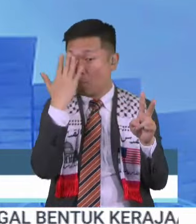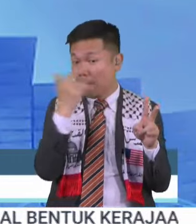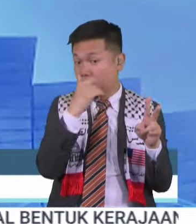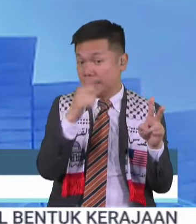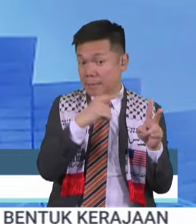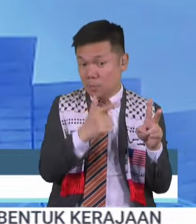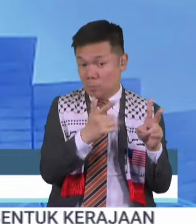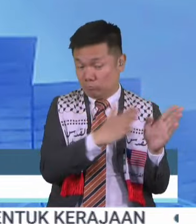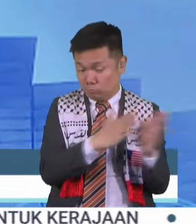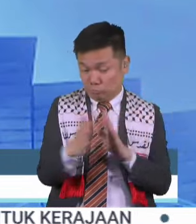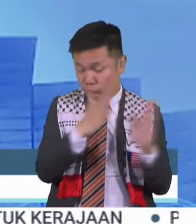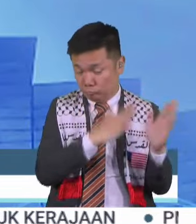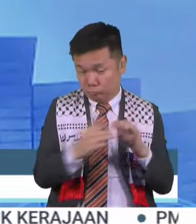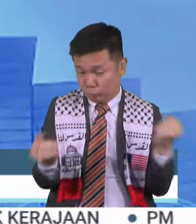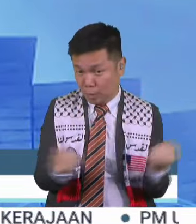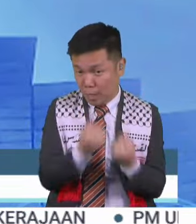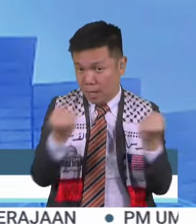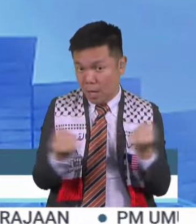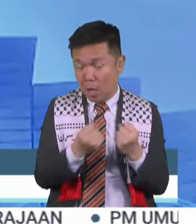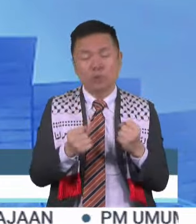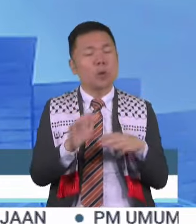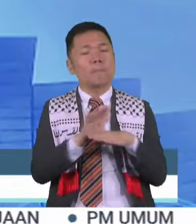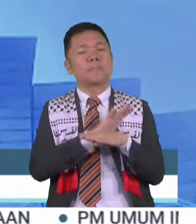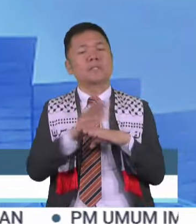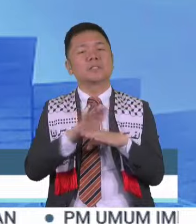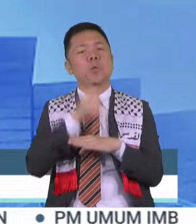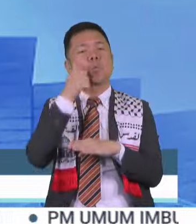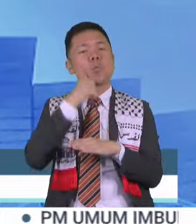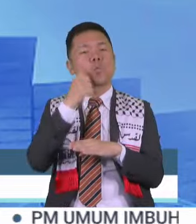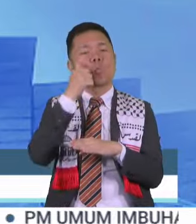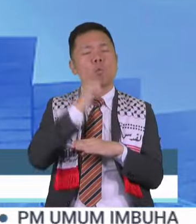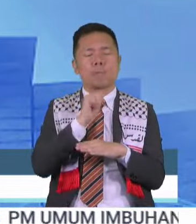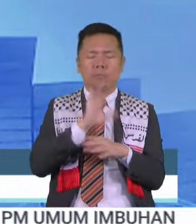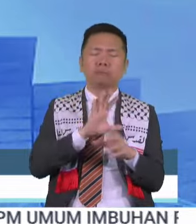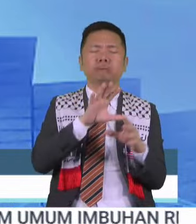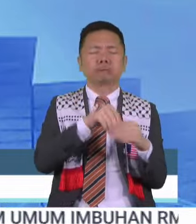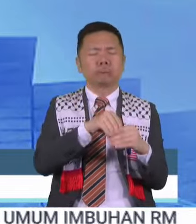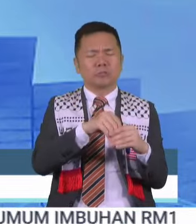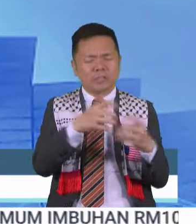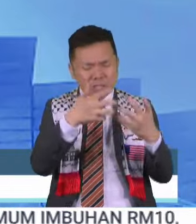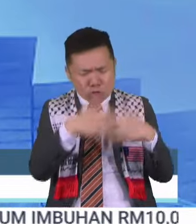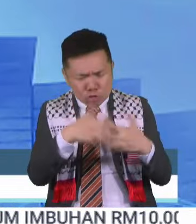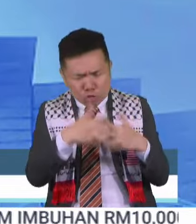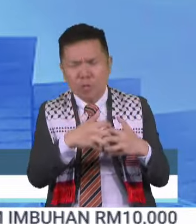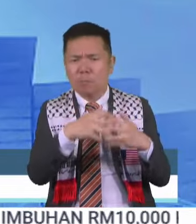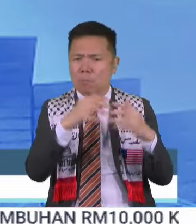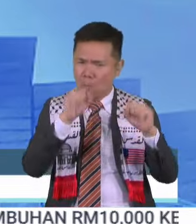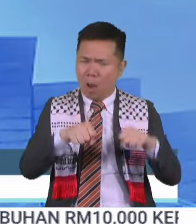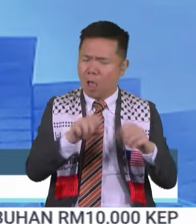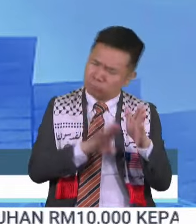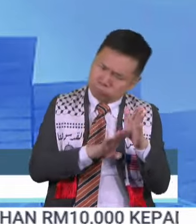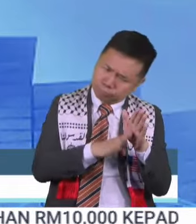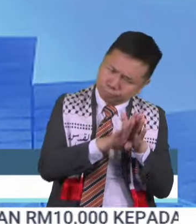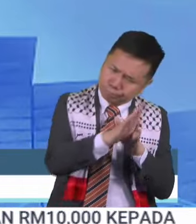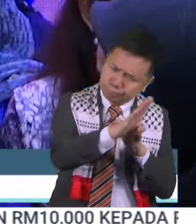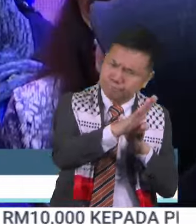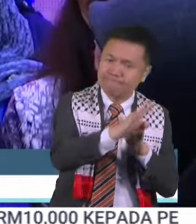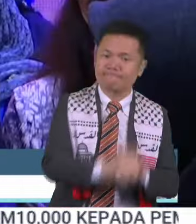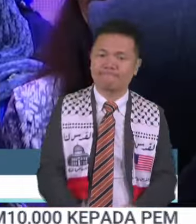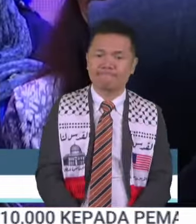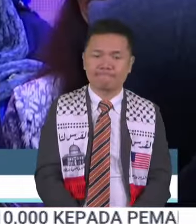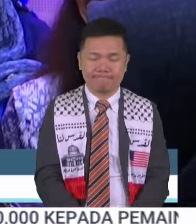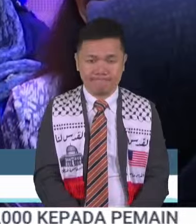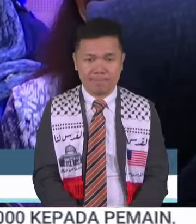bagi memastikan pelibatan aktif usahawan wanita dalam meningkatkan hasil industri dan ekspor negara.